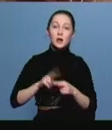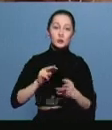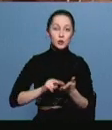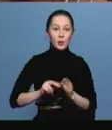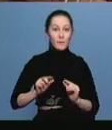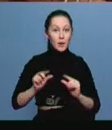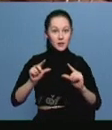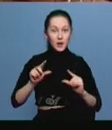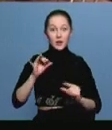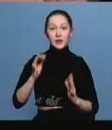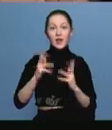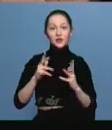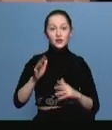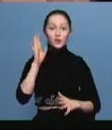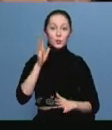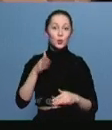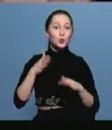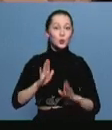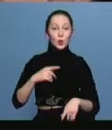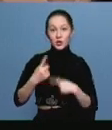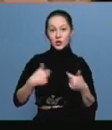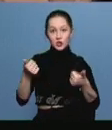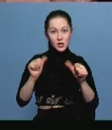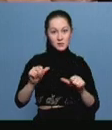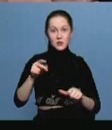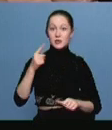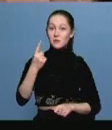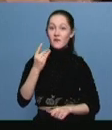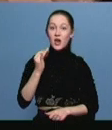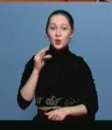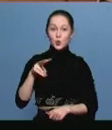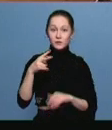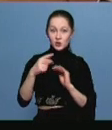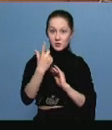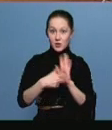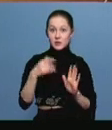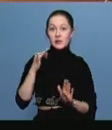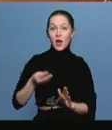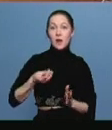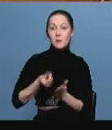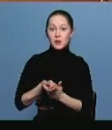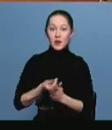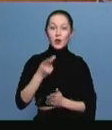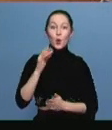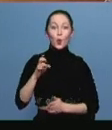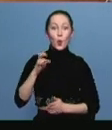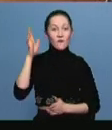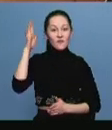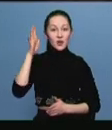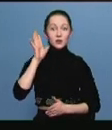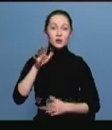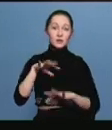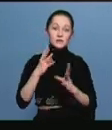раз подчеркну, рассчитывать по нему будут только через полгода, с 1 июля. Рост платы в рублях за кубометр воды составит